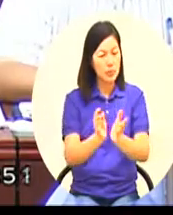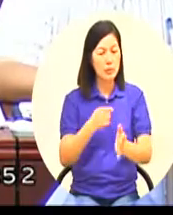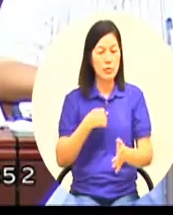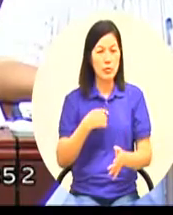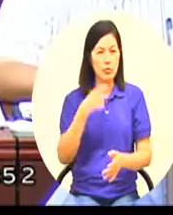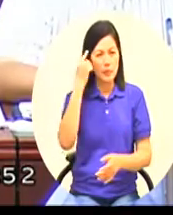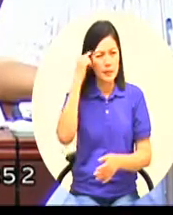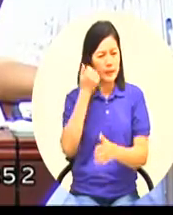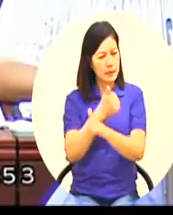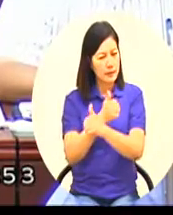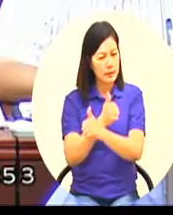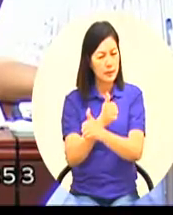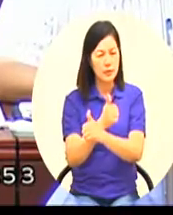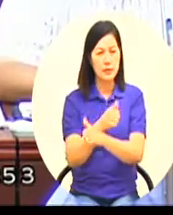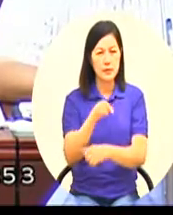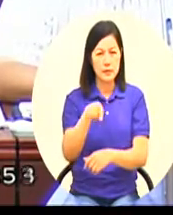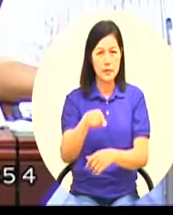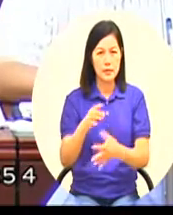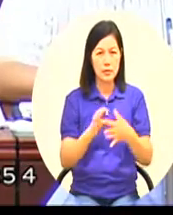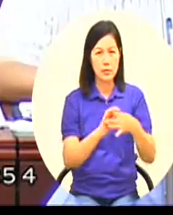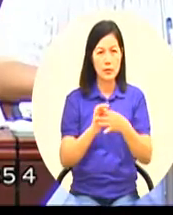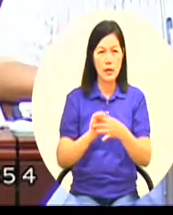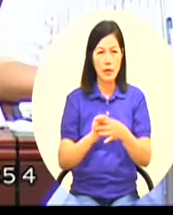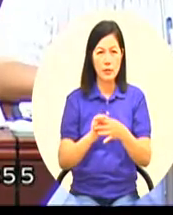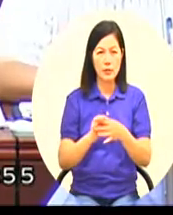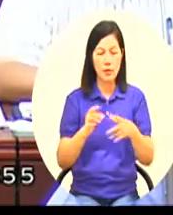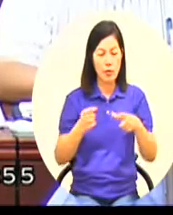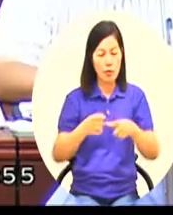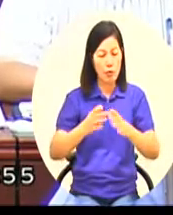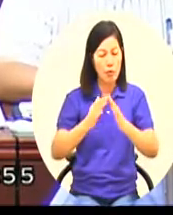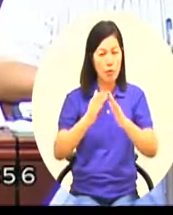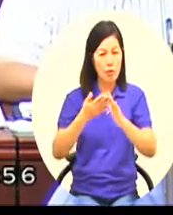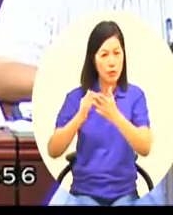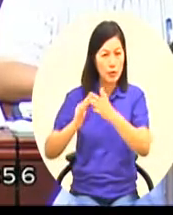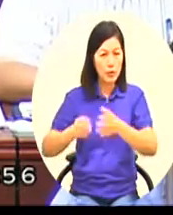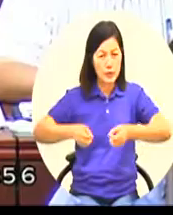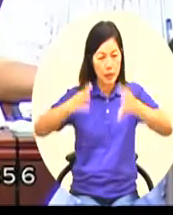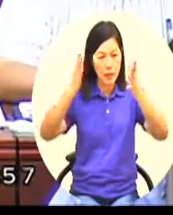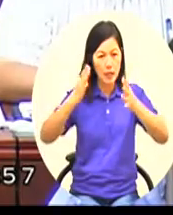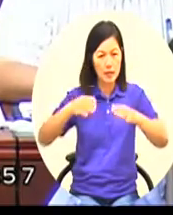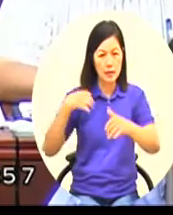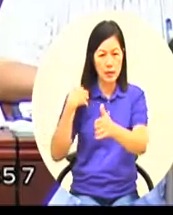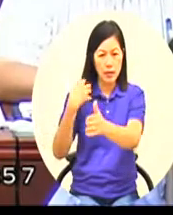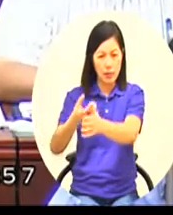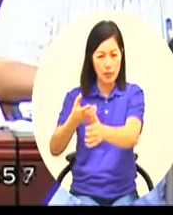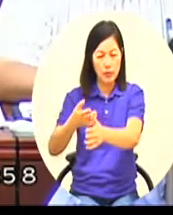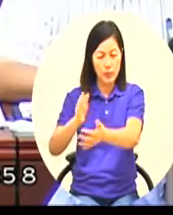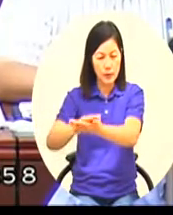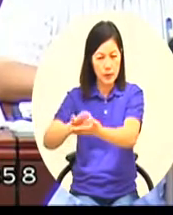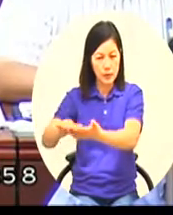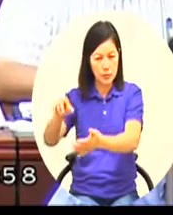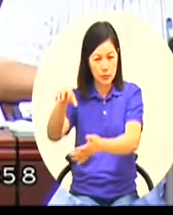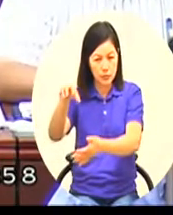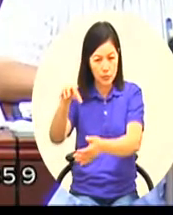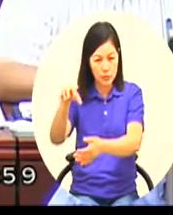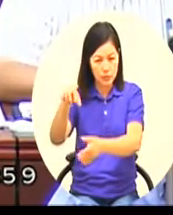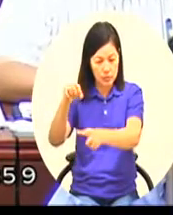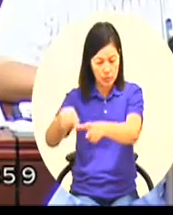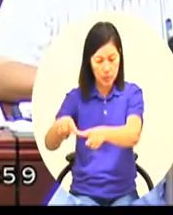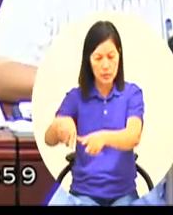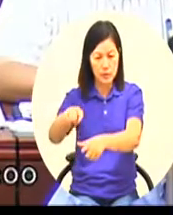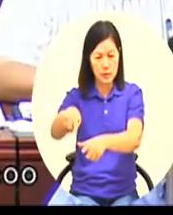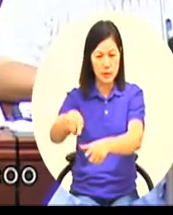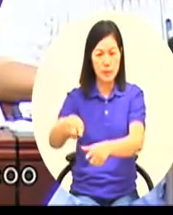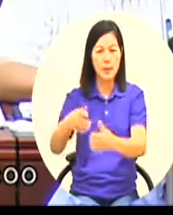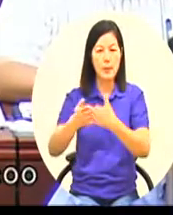是考量到，就是说这有关于公寓大厦，那它是委托给清除业来做一个清除哈，有些啦